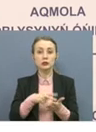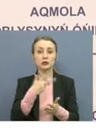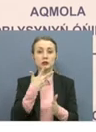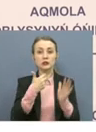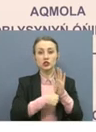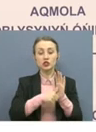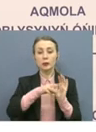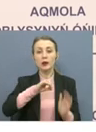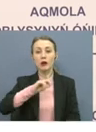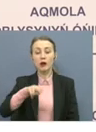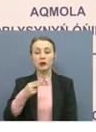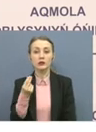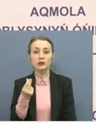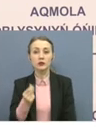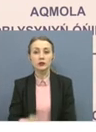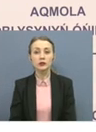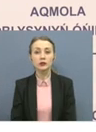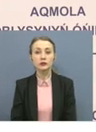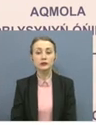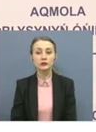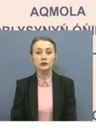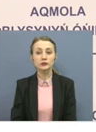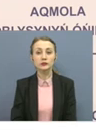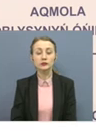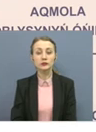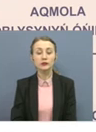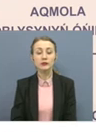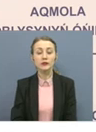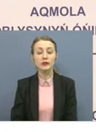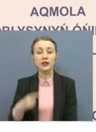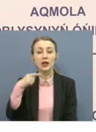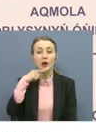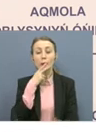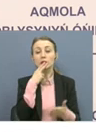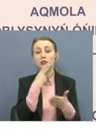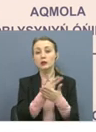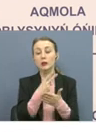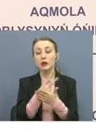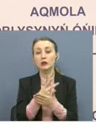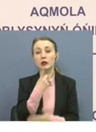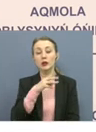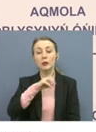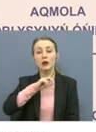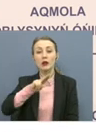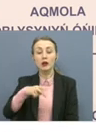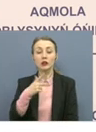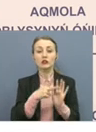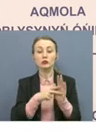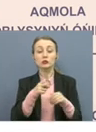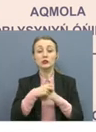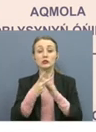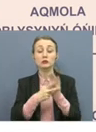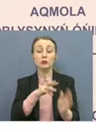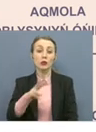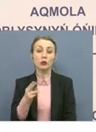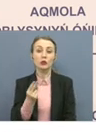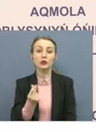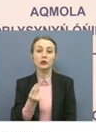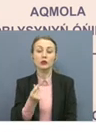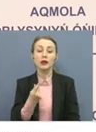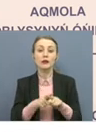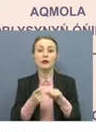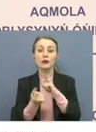Аудан аумағында жайылымдық жерлерді қолдану және жер қорын басқарудың 2020-2021 жылдарға арналған жоспары әзірленуде. Ауылдық